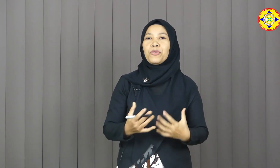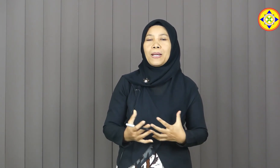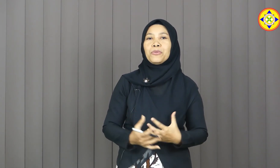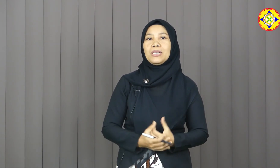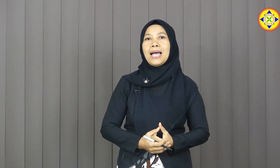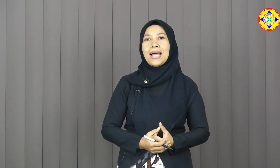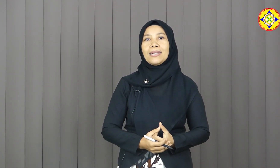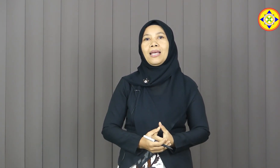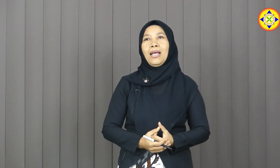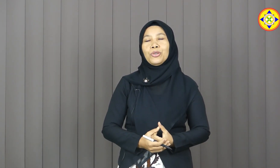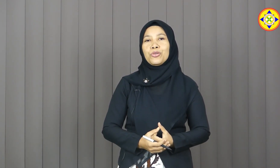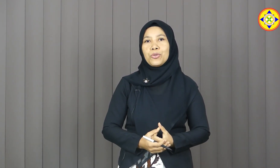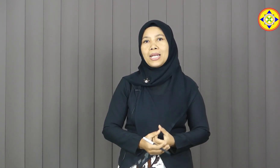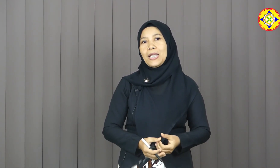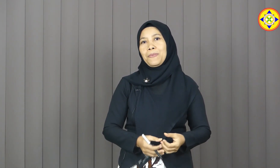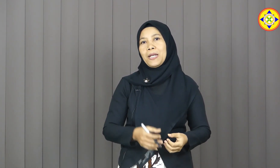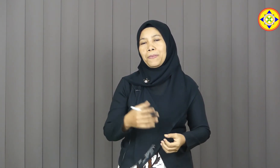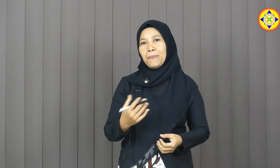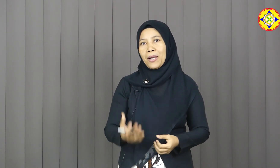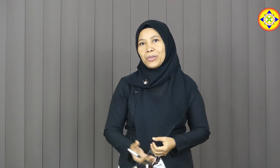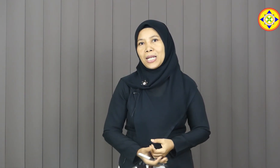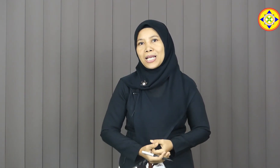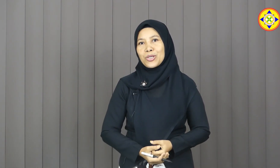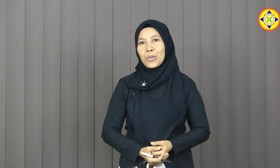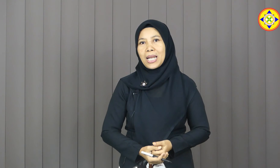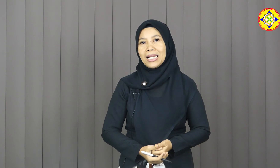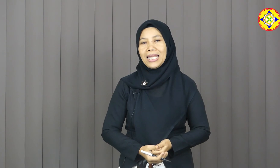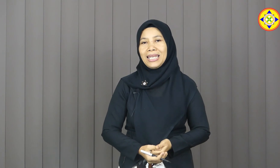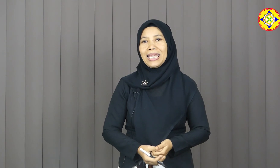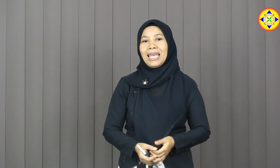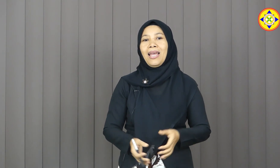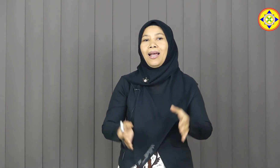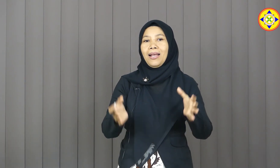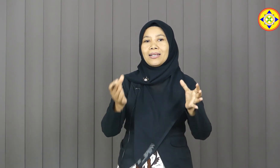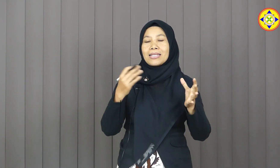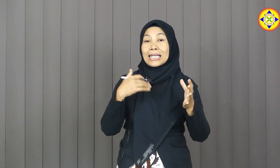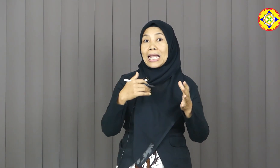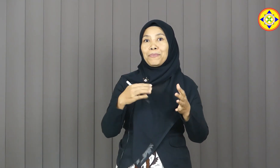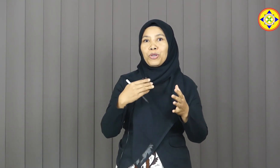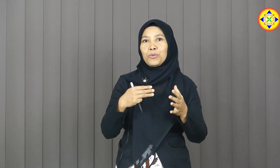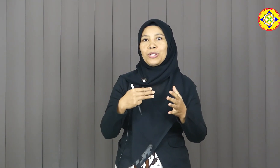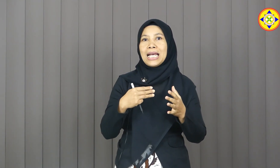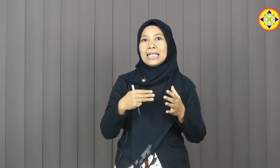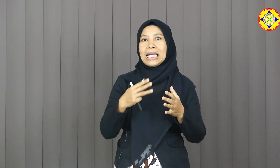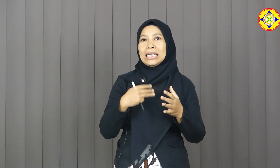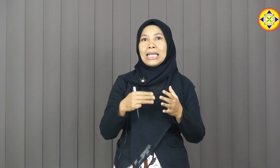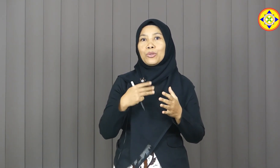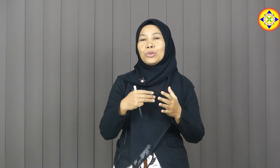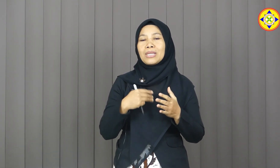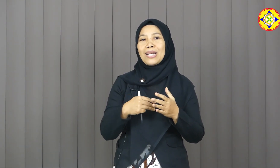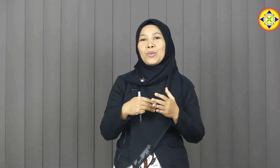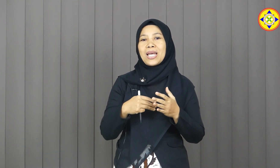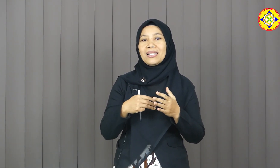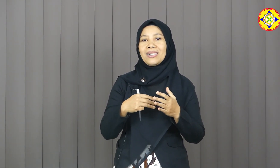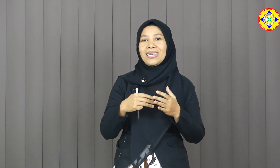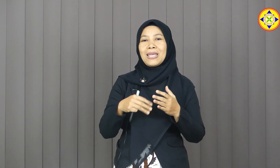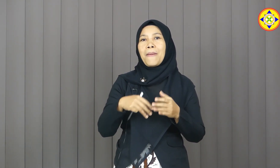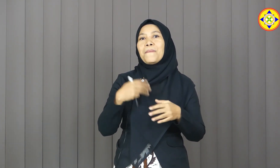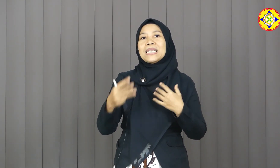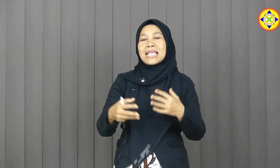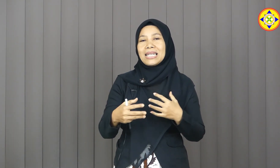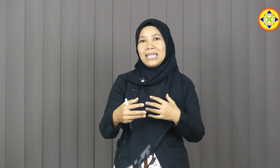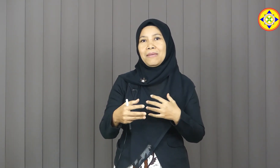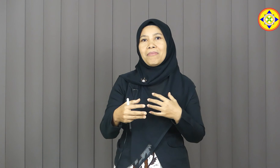Ya, mudah-mudahan tujuan daripada pembangunan nasional ini, sekalipun modalnya dari utang luar